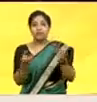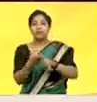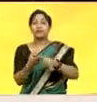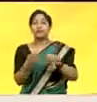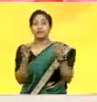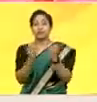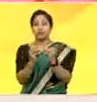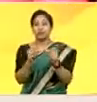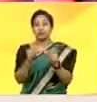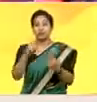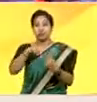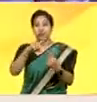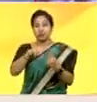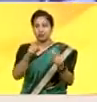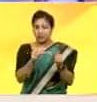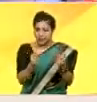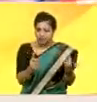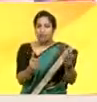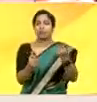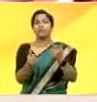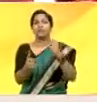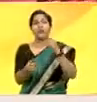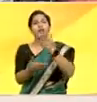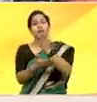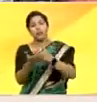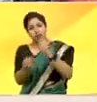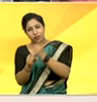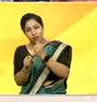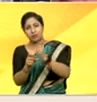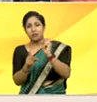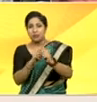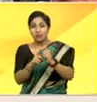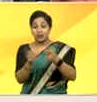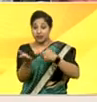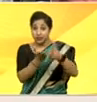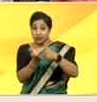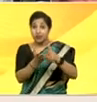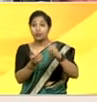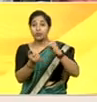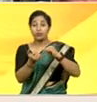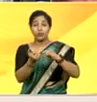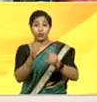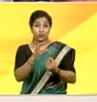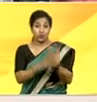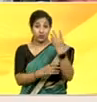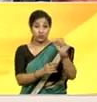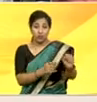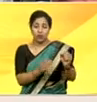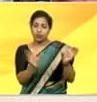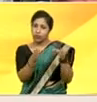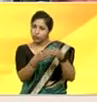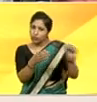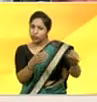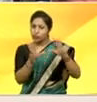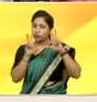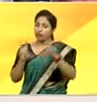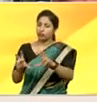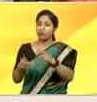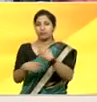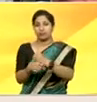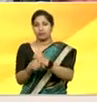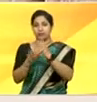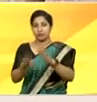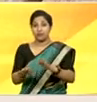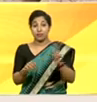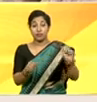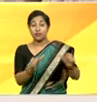वट्टालक्की सहकारी कृषि सोसाइटी की देखरेख में बनाया जाता है। इस सोसाइटी